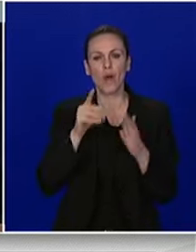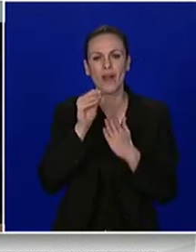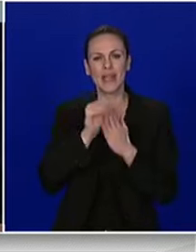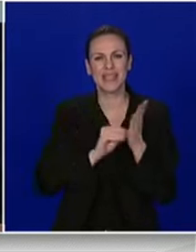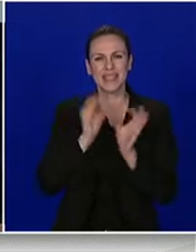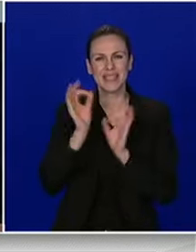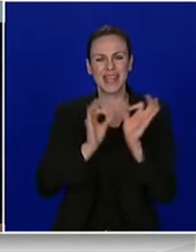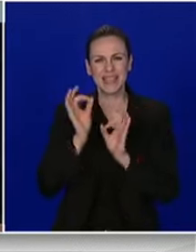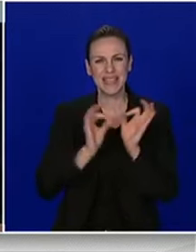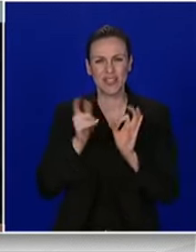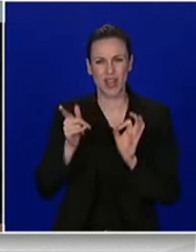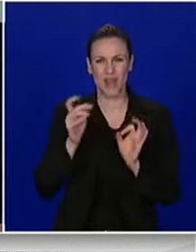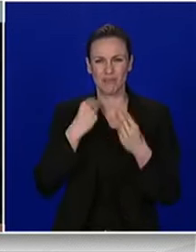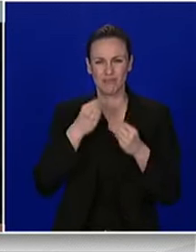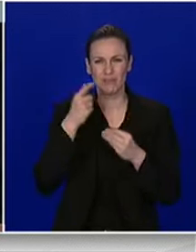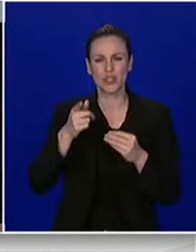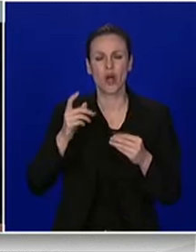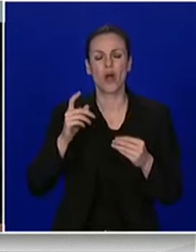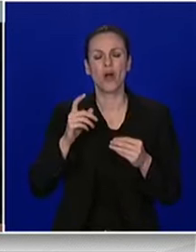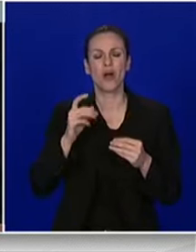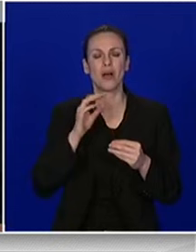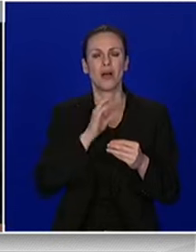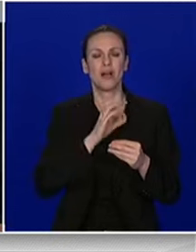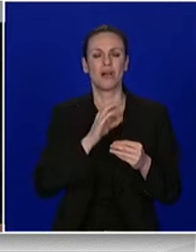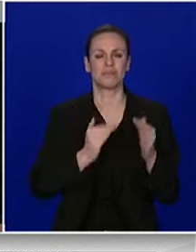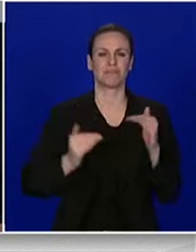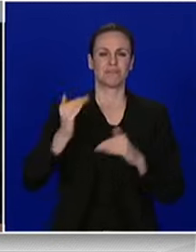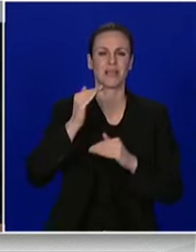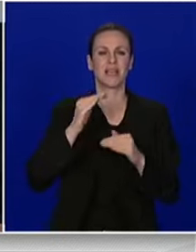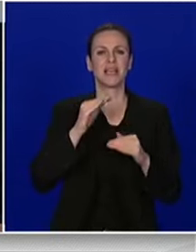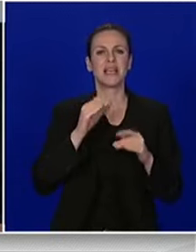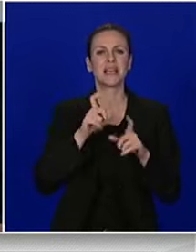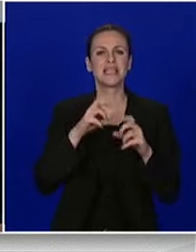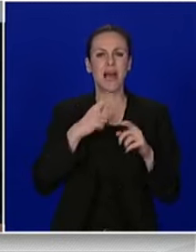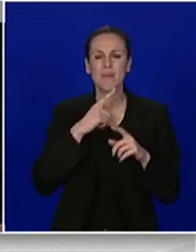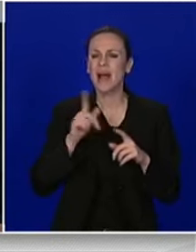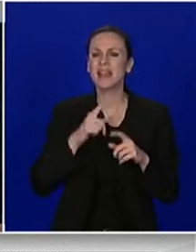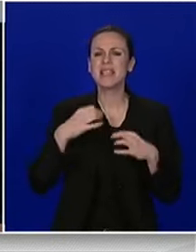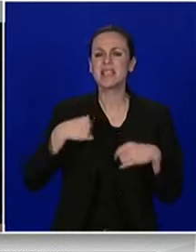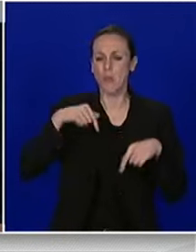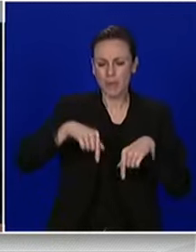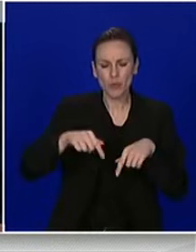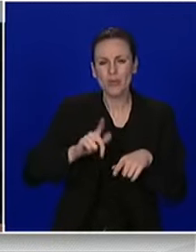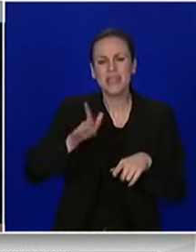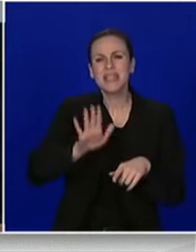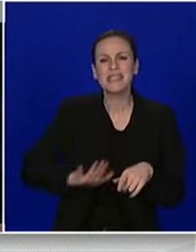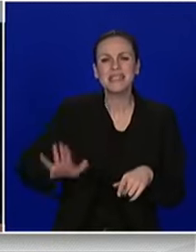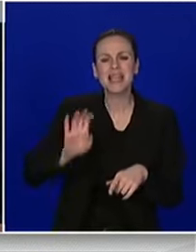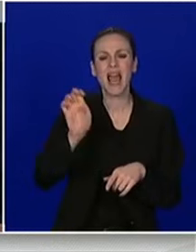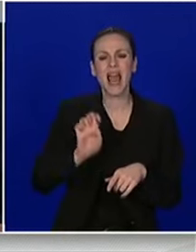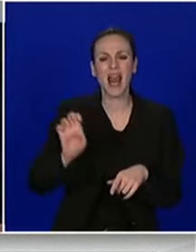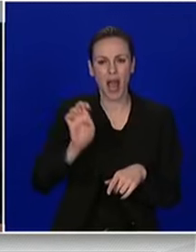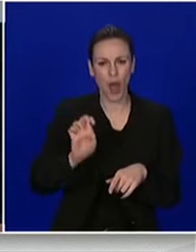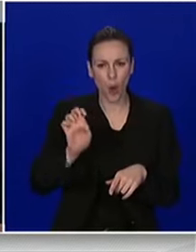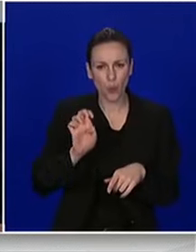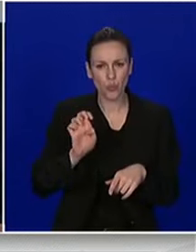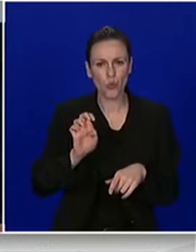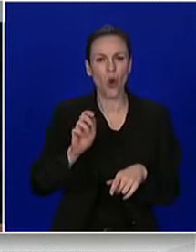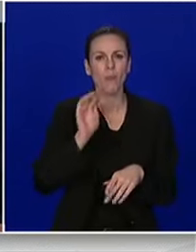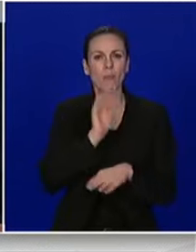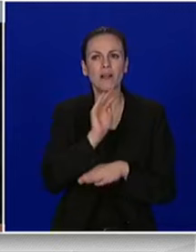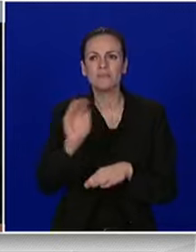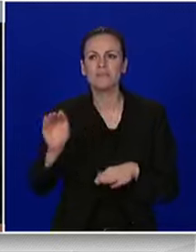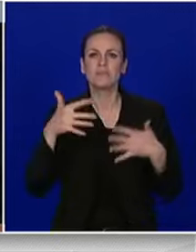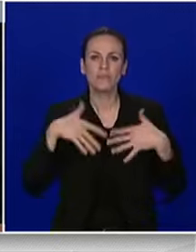spomenuo primarius Capak, dakle, ne samo mi ovdje, već i cijela Europa poziva svoje građane